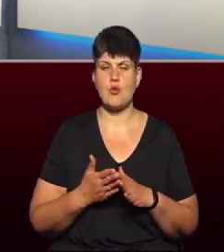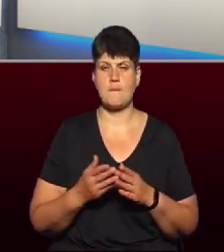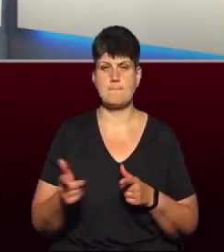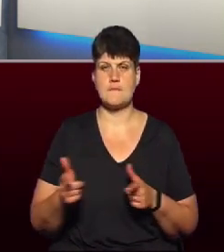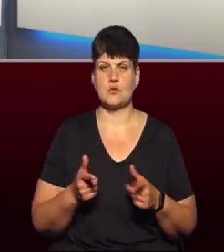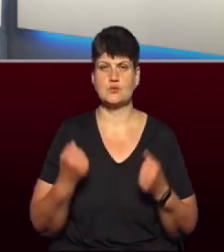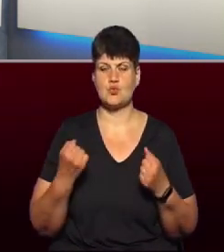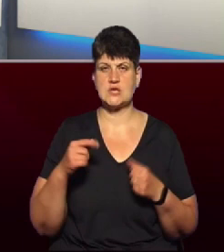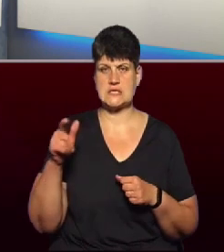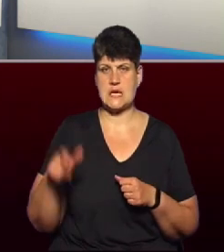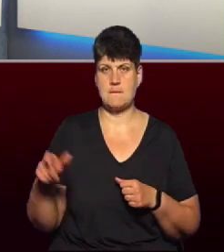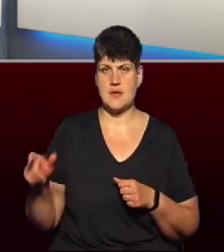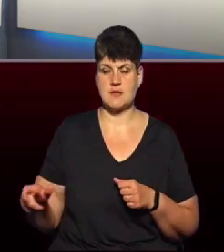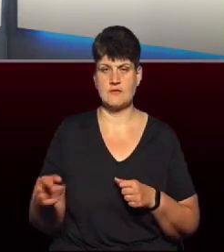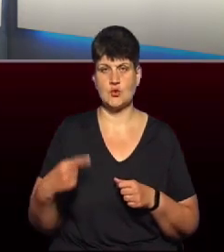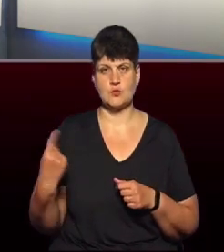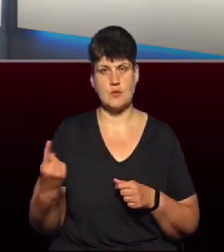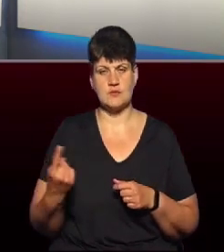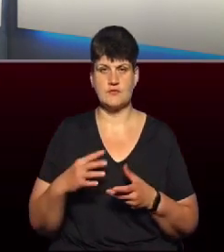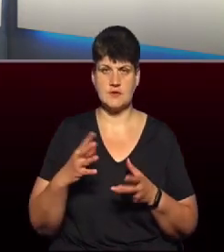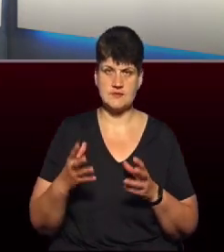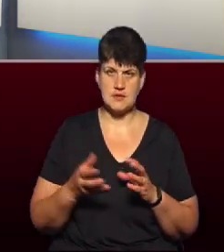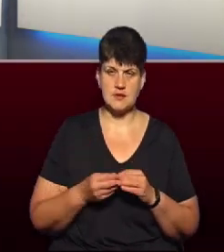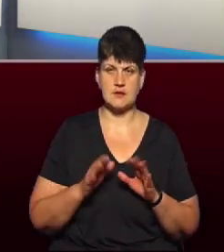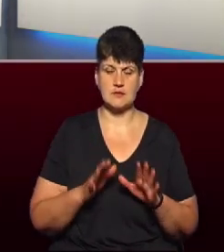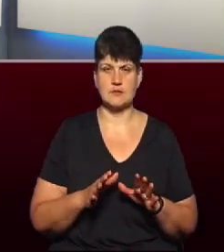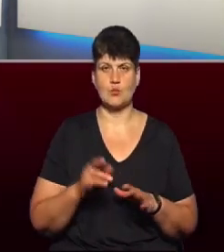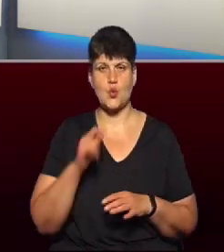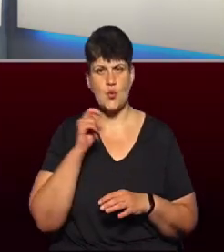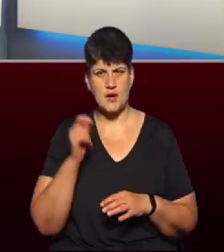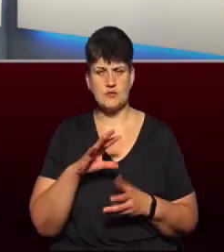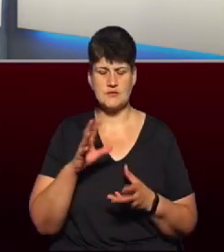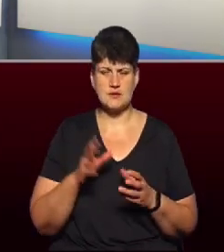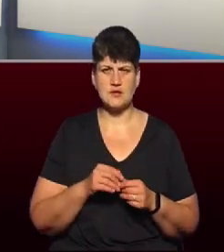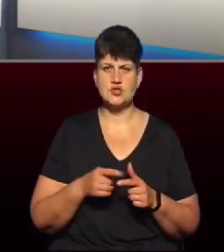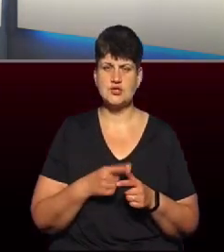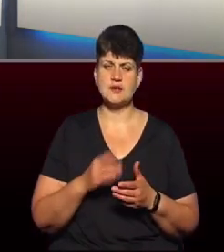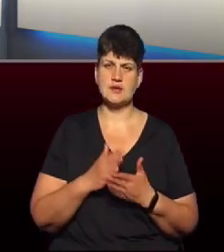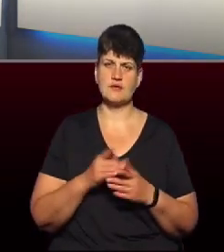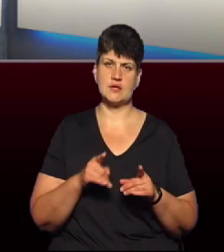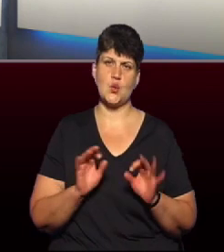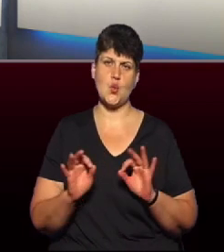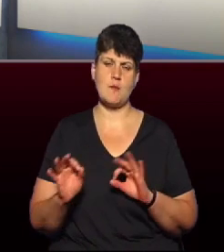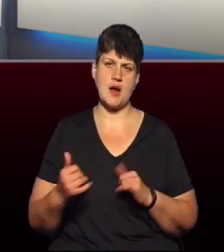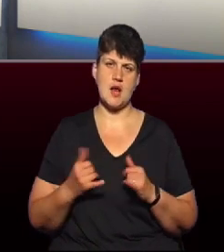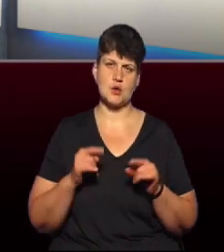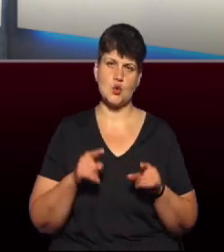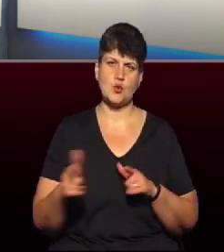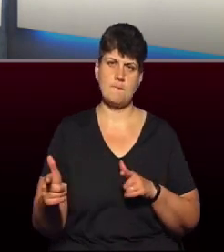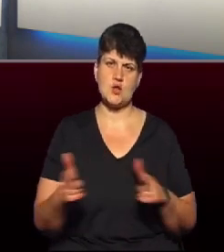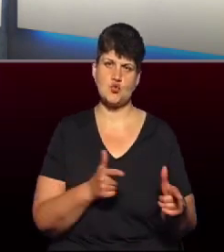в Тернопільській області. І про Тернопільську говоримо, і загалом про Україну. Чи є вони нормальними для того, щоб підготувати